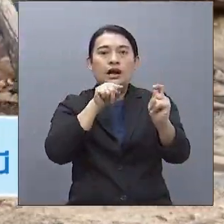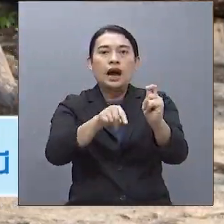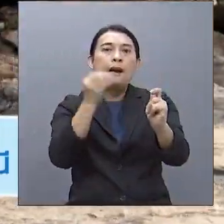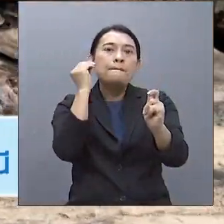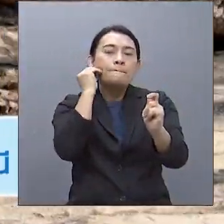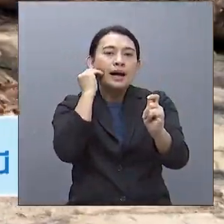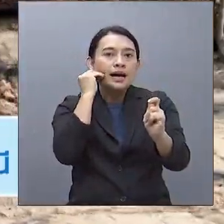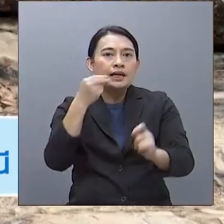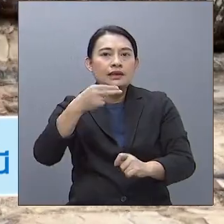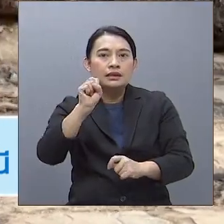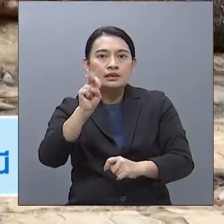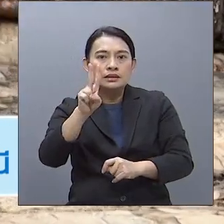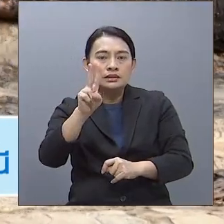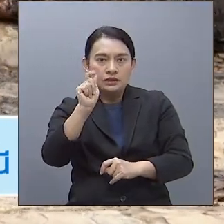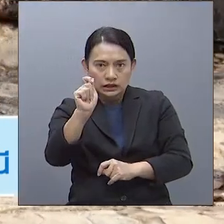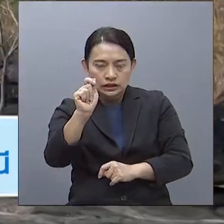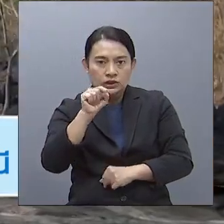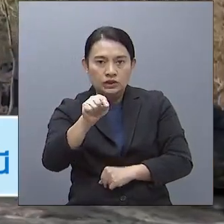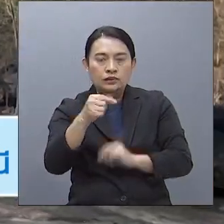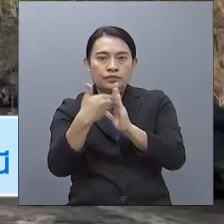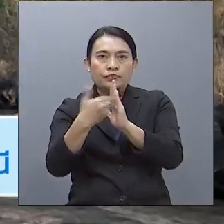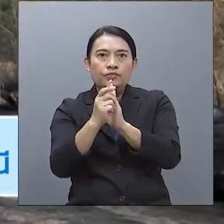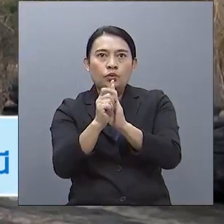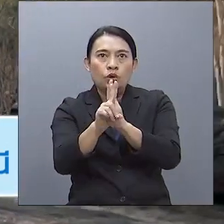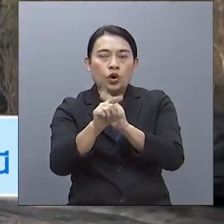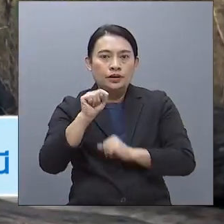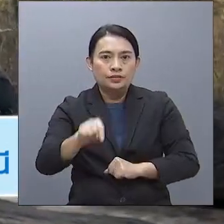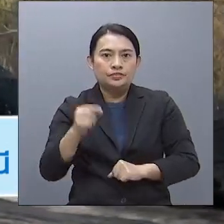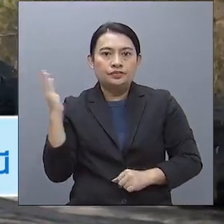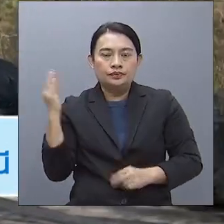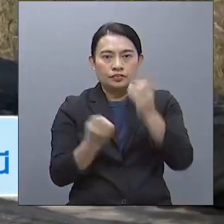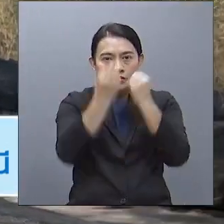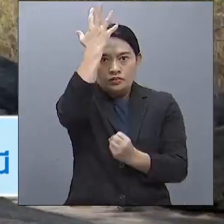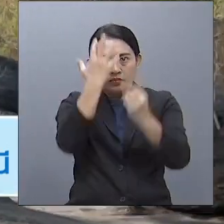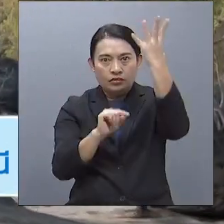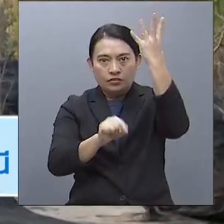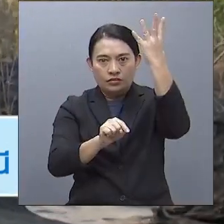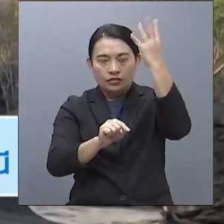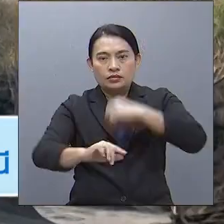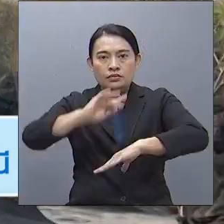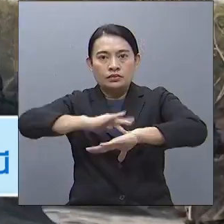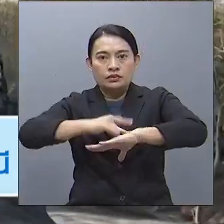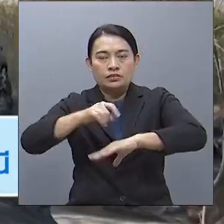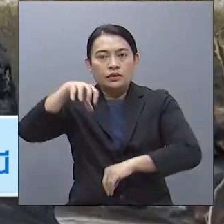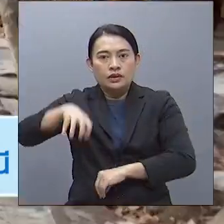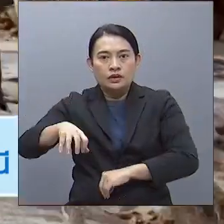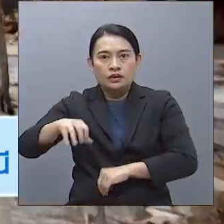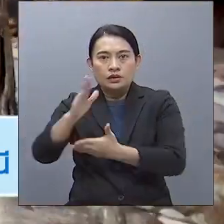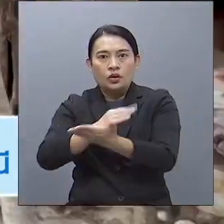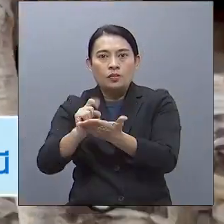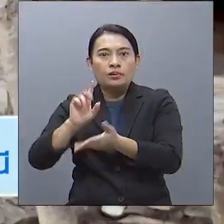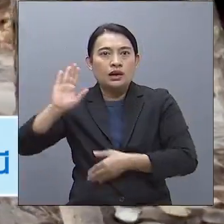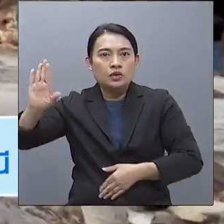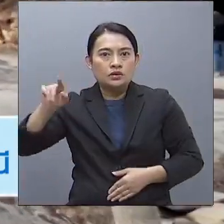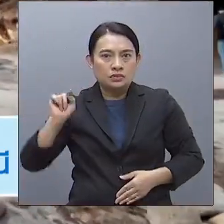อุดรธานีค่ะซึ่งทั้งหมดอยู่ในเขตป่าสงวนแห่งชาติป่าเขื่อนน้ำซึ่งทางกรมศิลปากรได้ขออนุญาตใช้